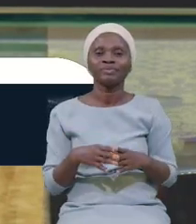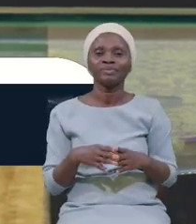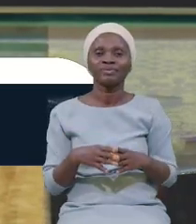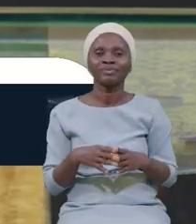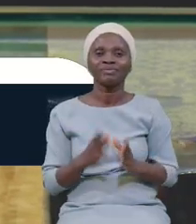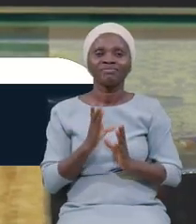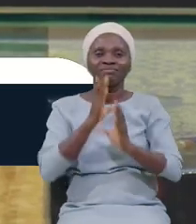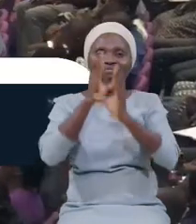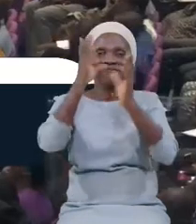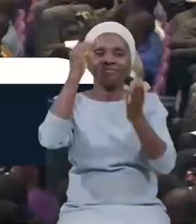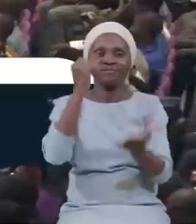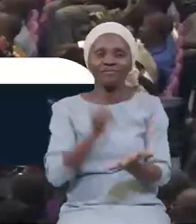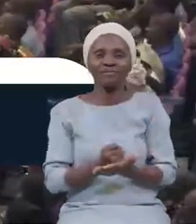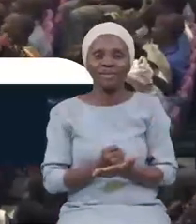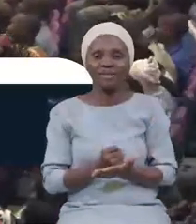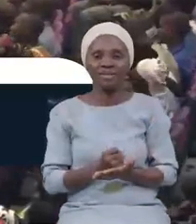Un bon amen.